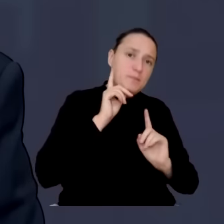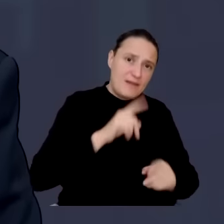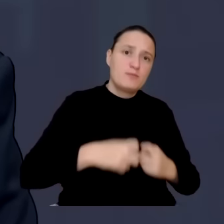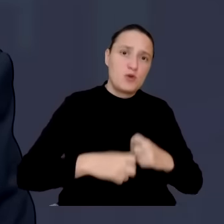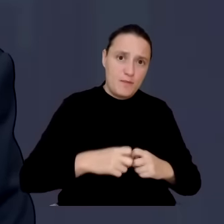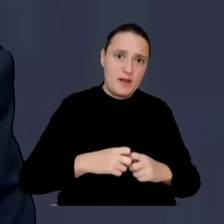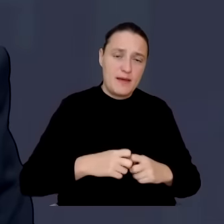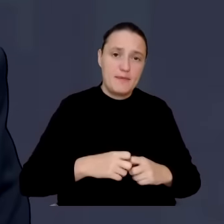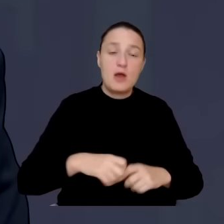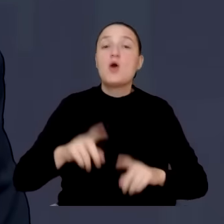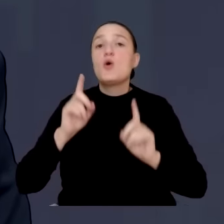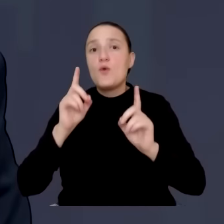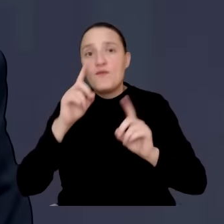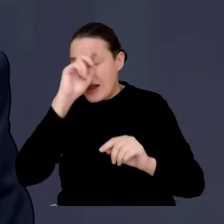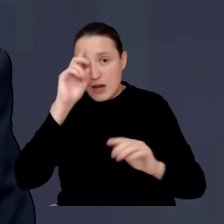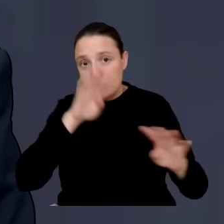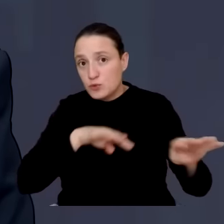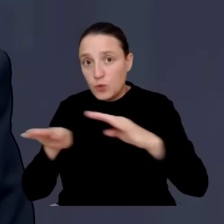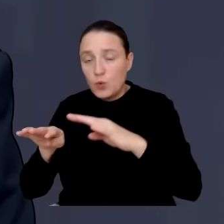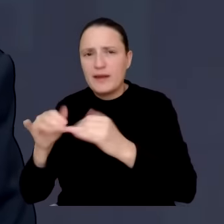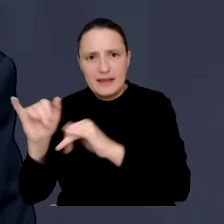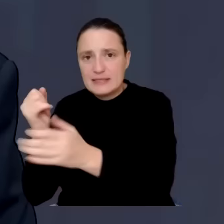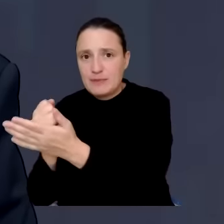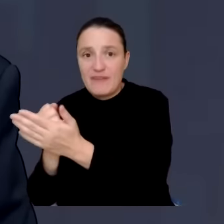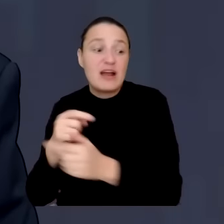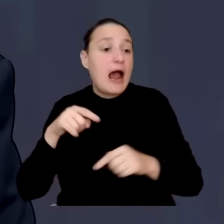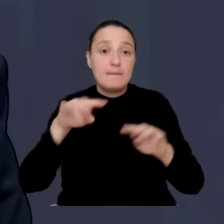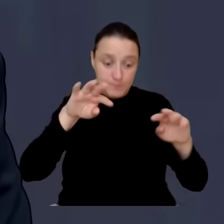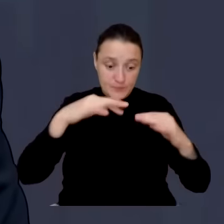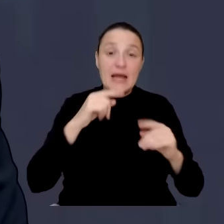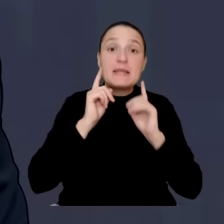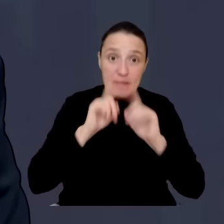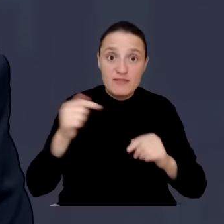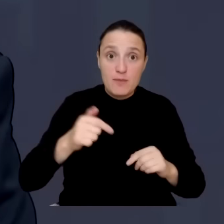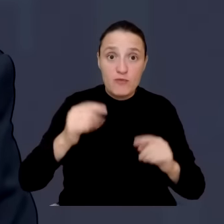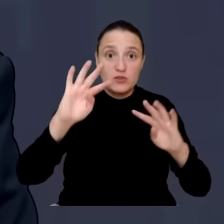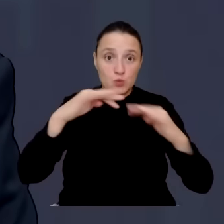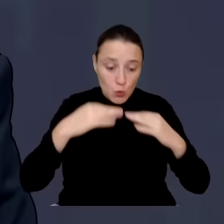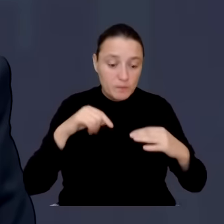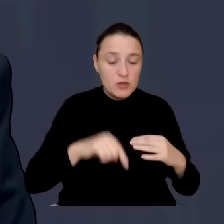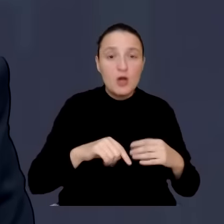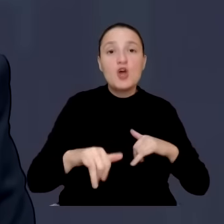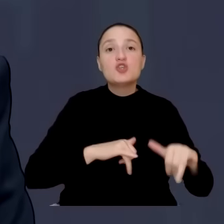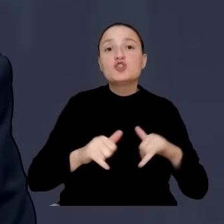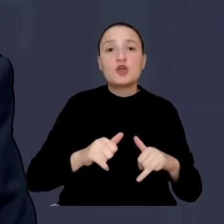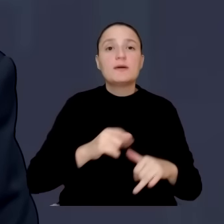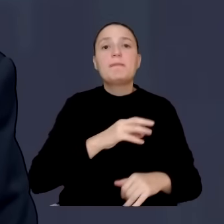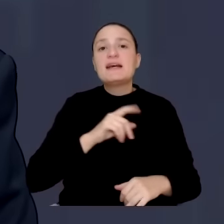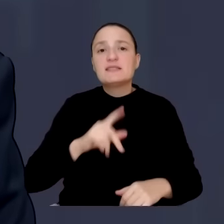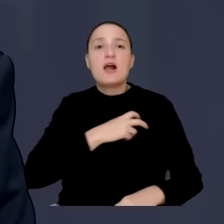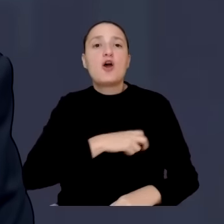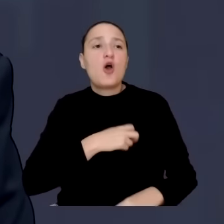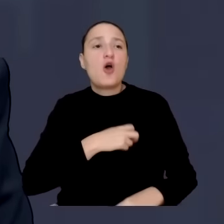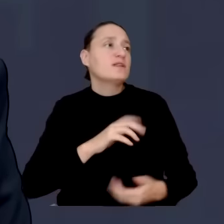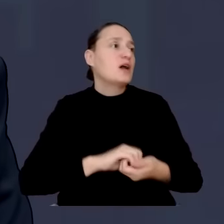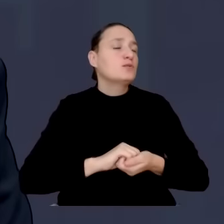uwagi ludzi że rząd rząd koalicji 13 grudnia Rząd Platformy psl-u pana hołowni nie radzi sobie z tym co dzieje się